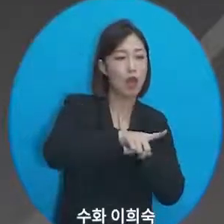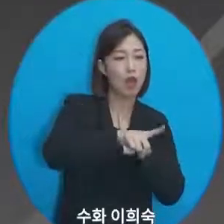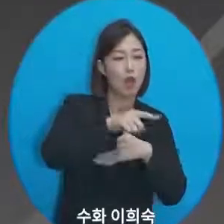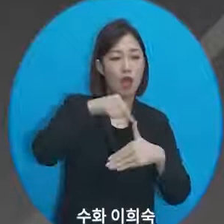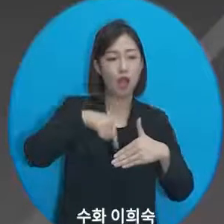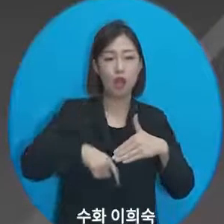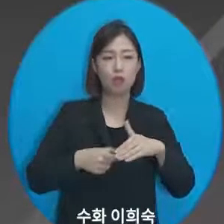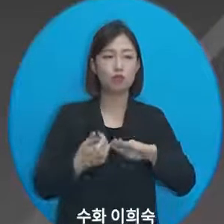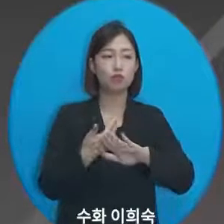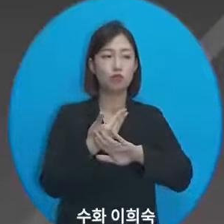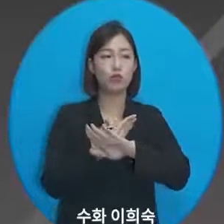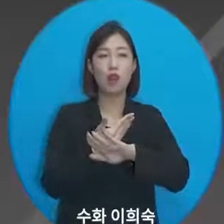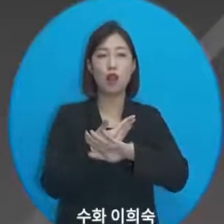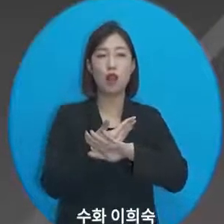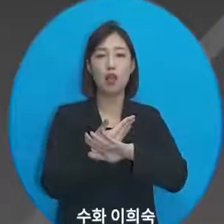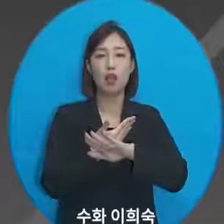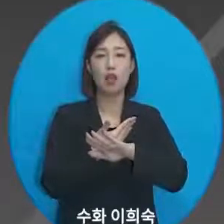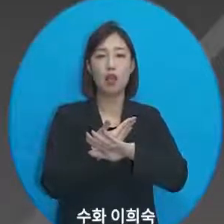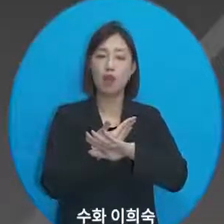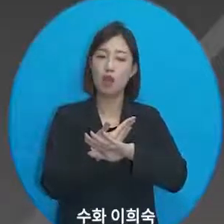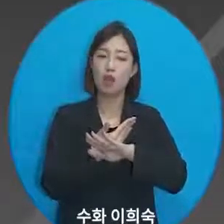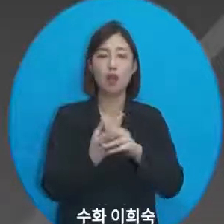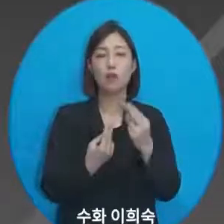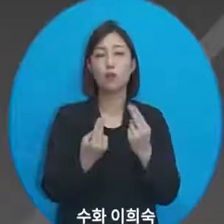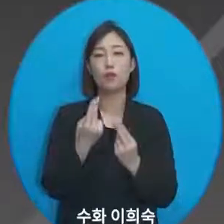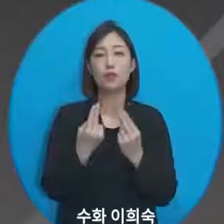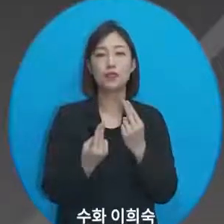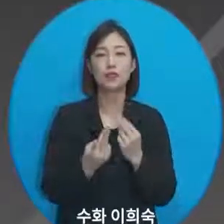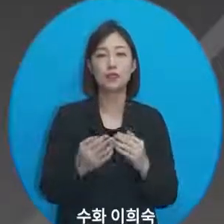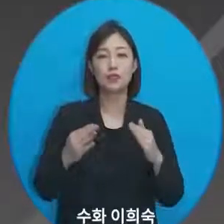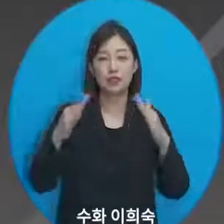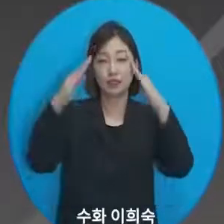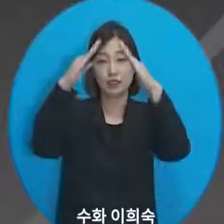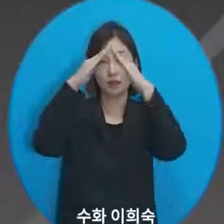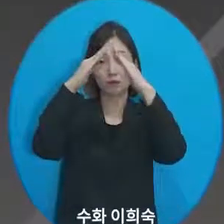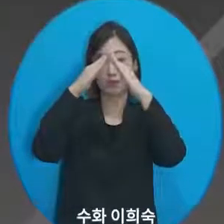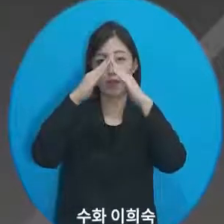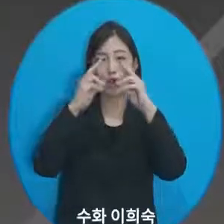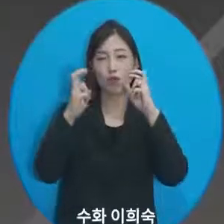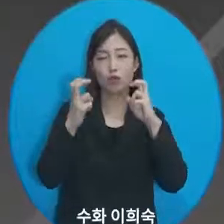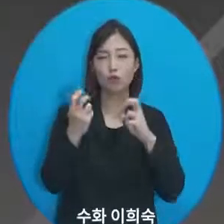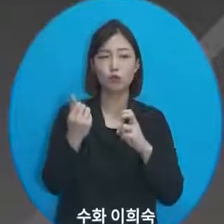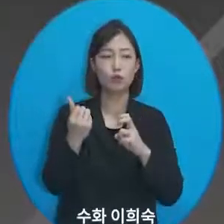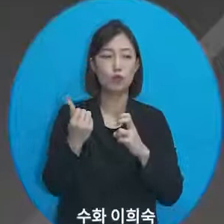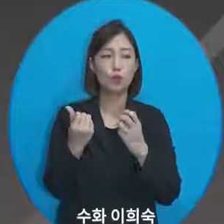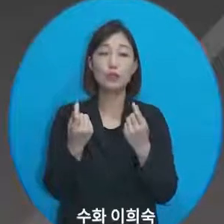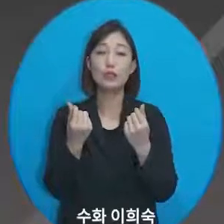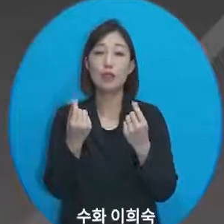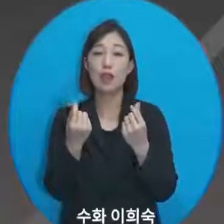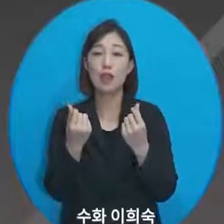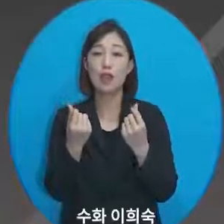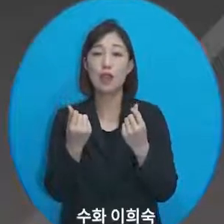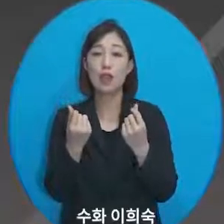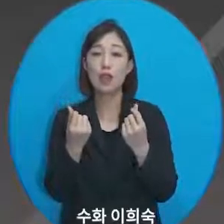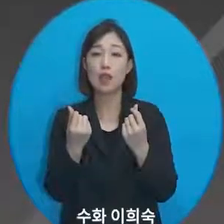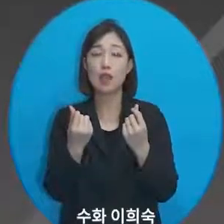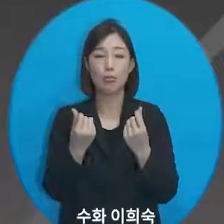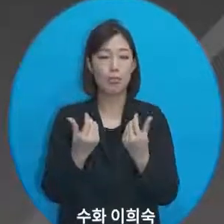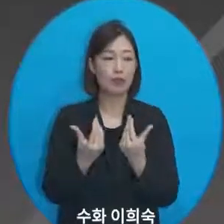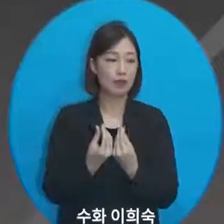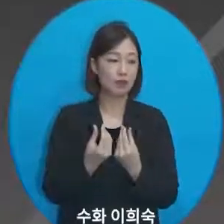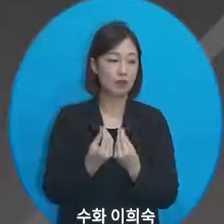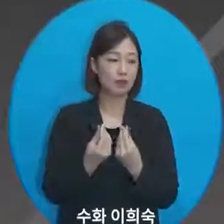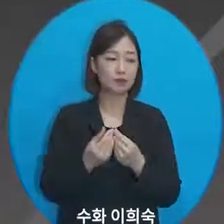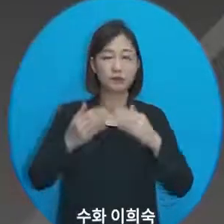유사한 환경을 만들어낼 수 있을까라는 관점에서 저런 그 식물들을 이용해서